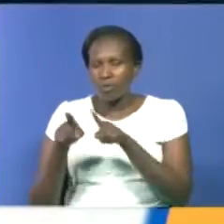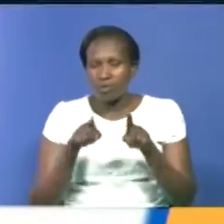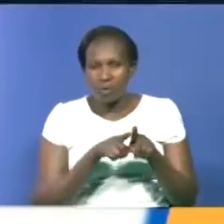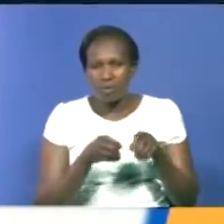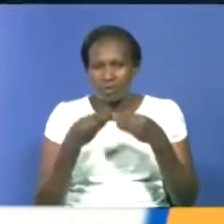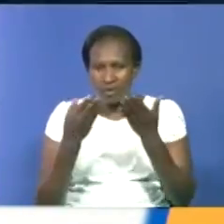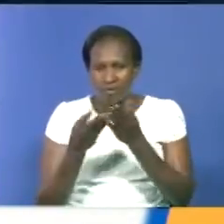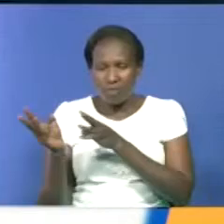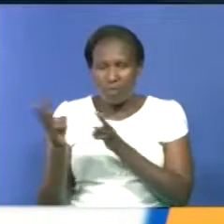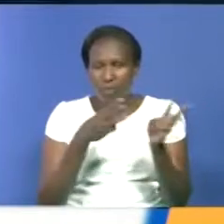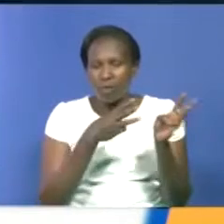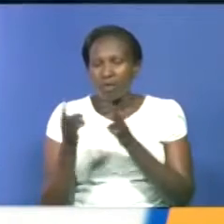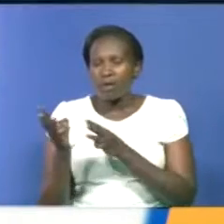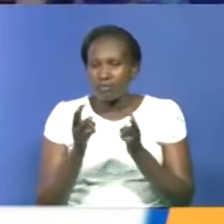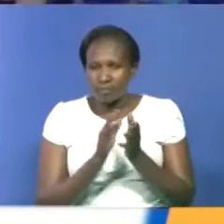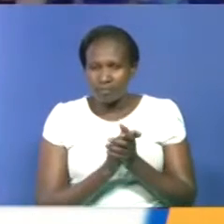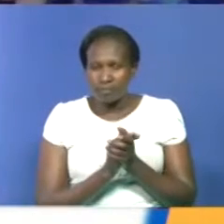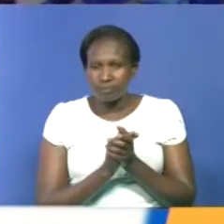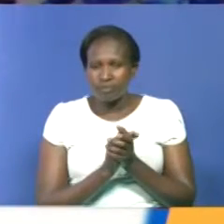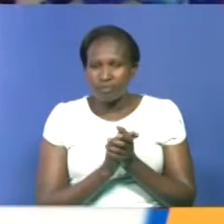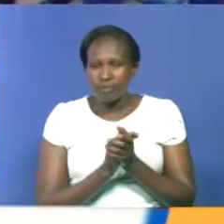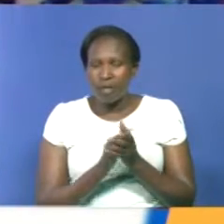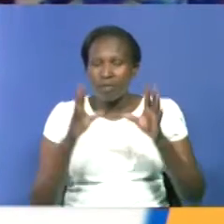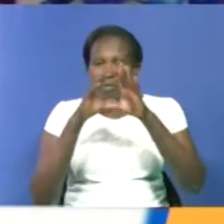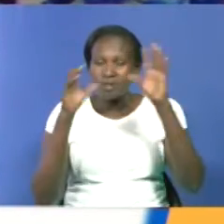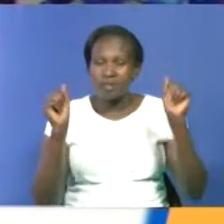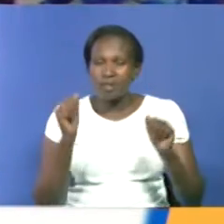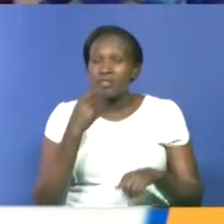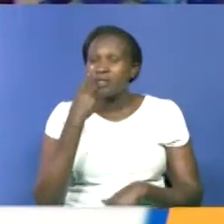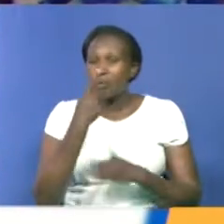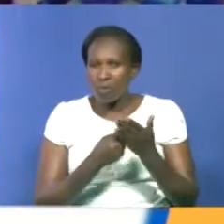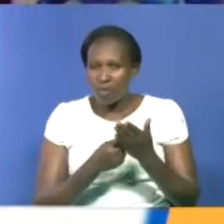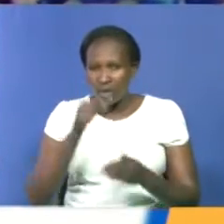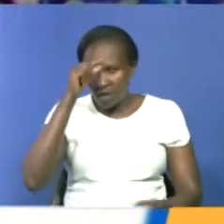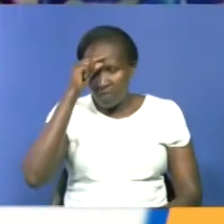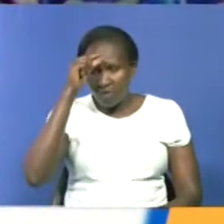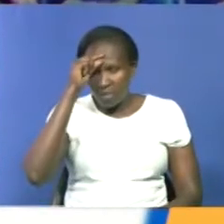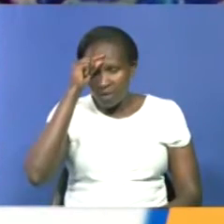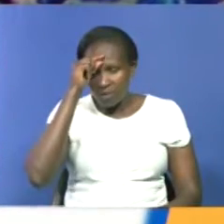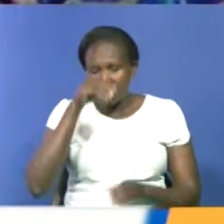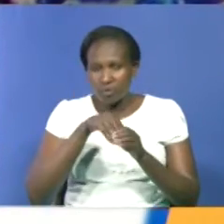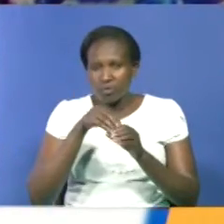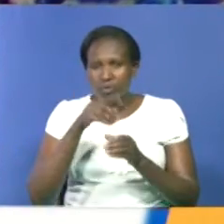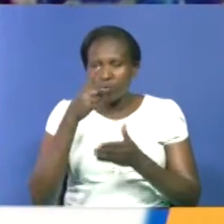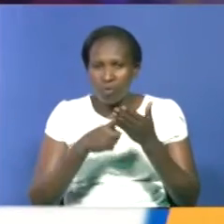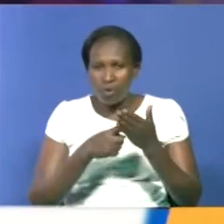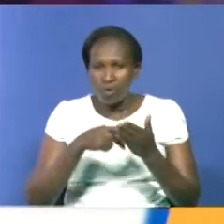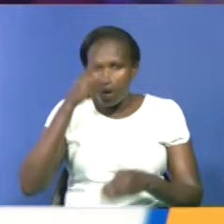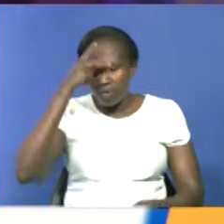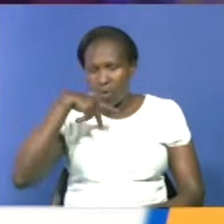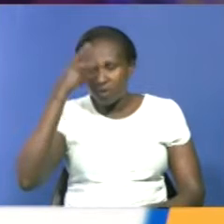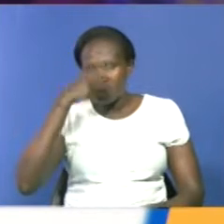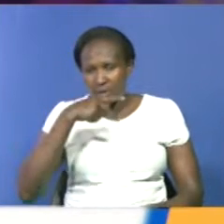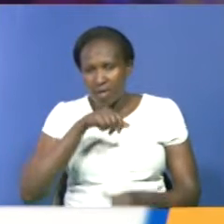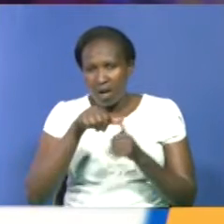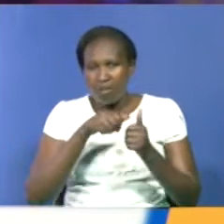weather as well as temperature. Rais Kenyatta amesema kuwa serikali itabuni sera mbadala ya kuhakikisha ulinzi wa rasilimali ya